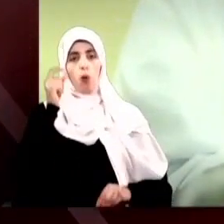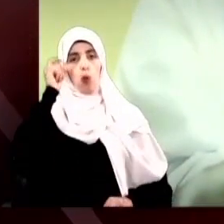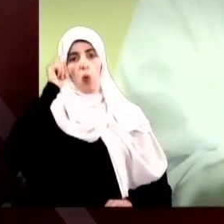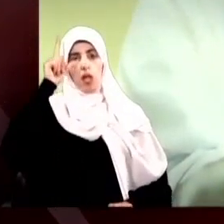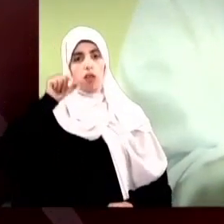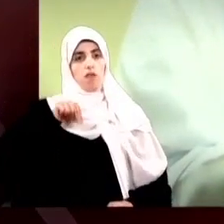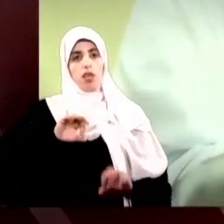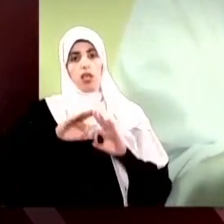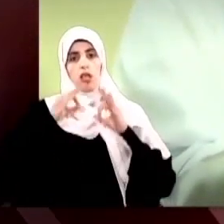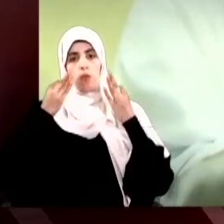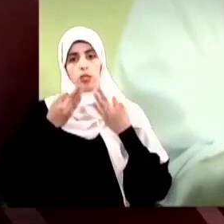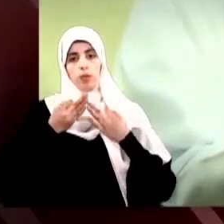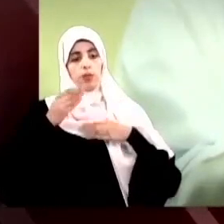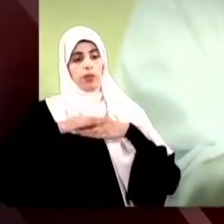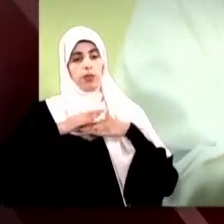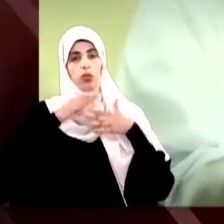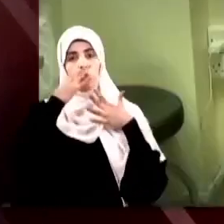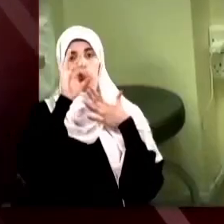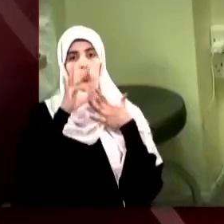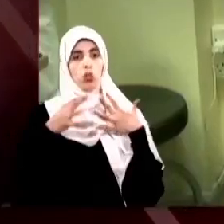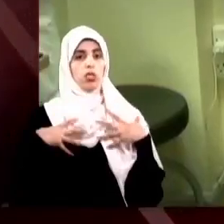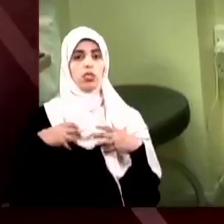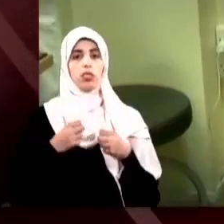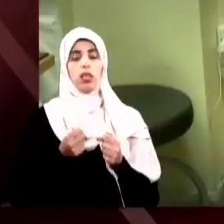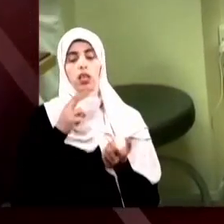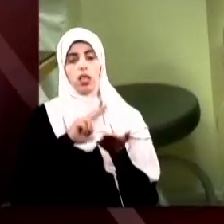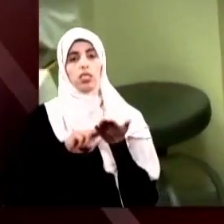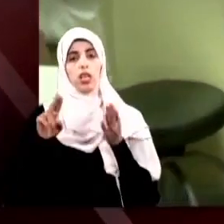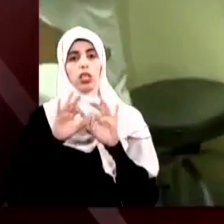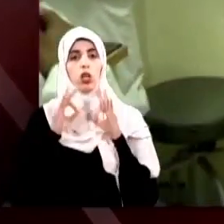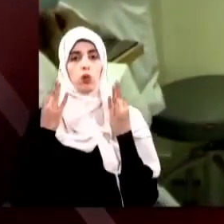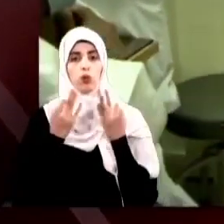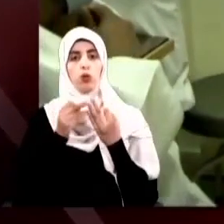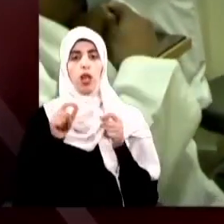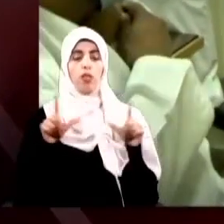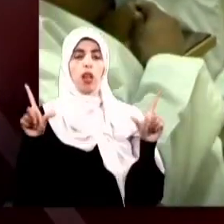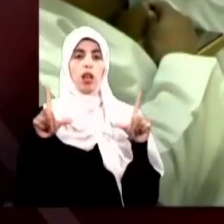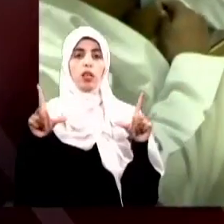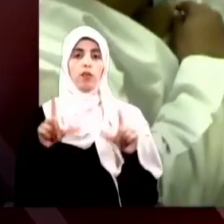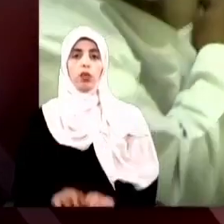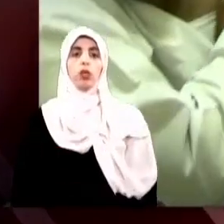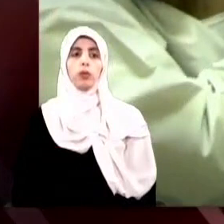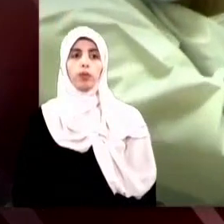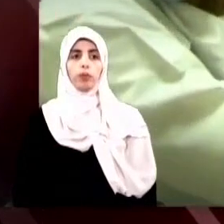أن نلتزم جميعا بكل الإجراءات الاحترازية. رسالتك للمجتمع من خلال هذه المحطة.